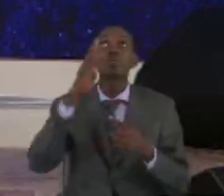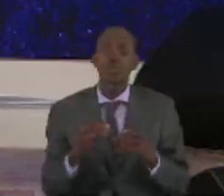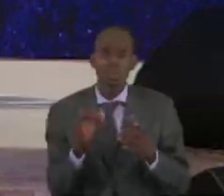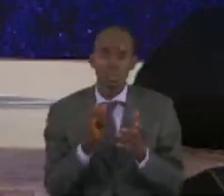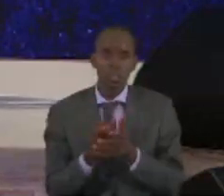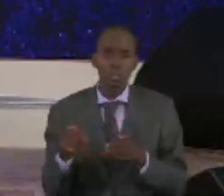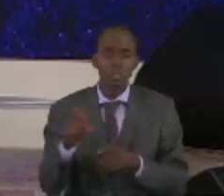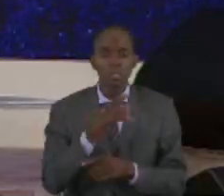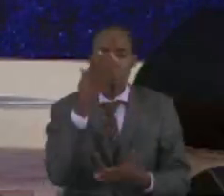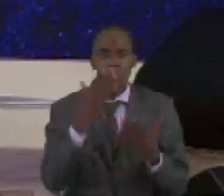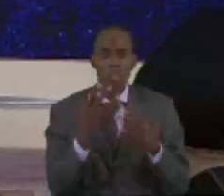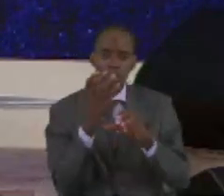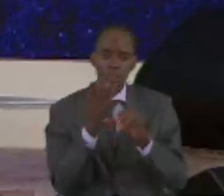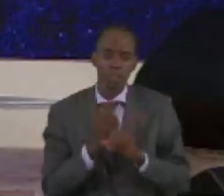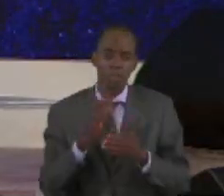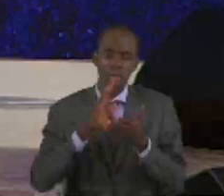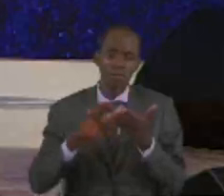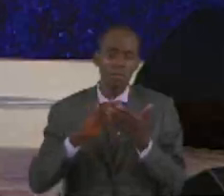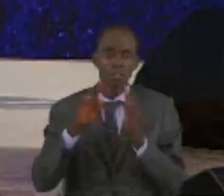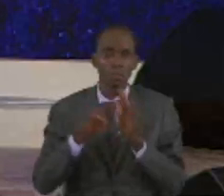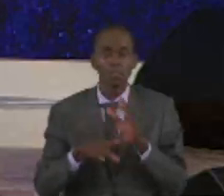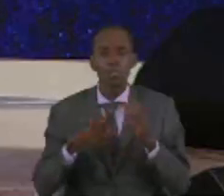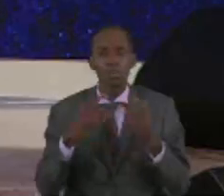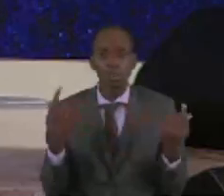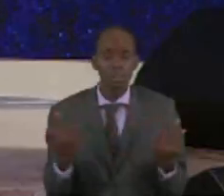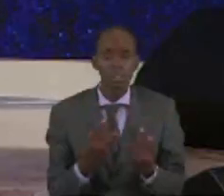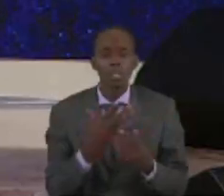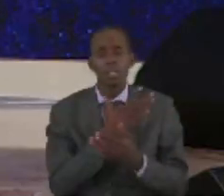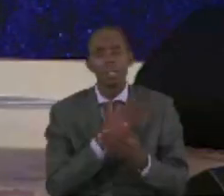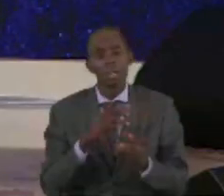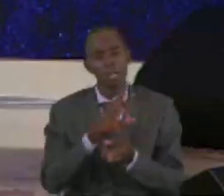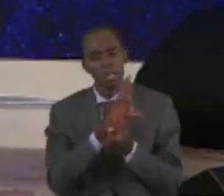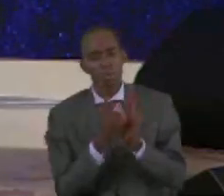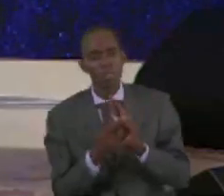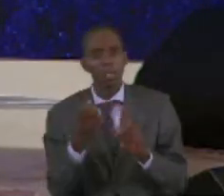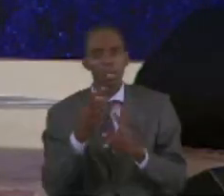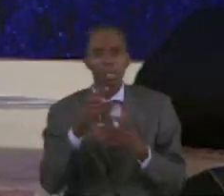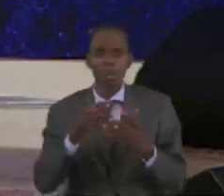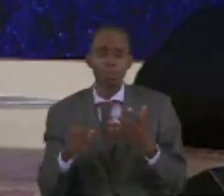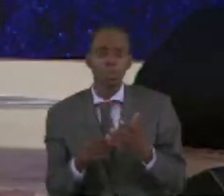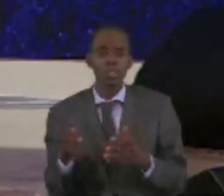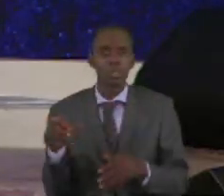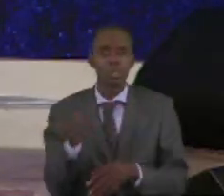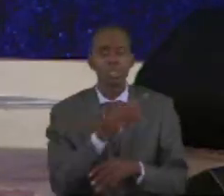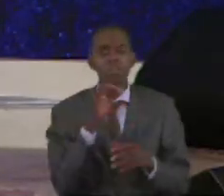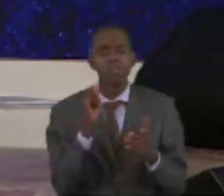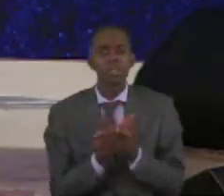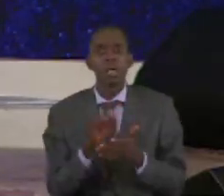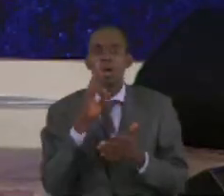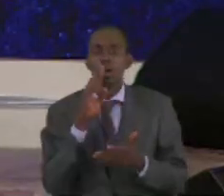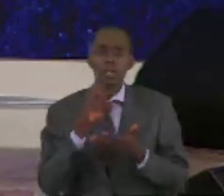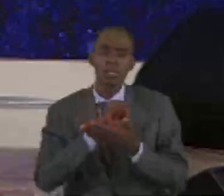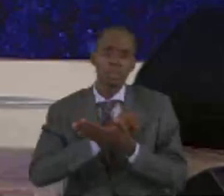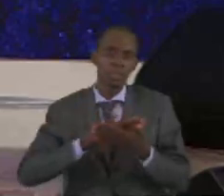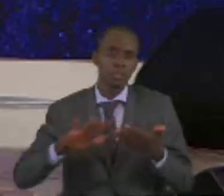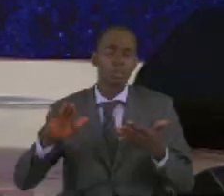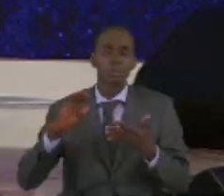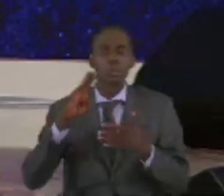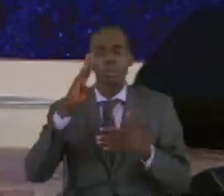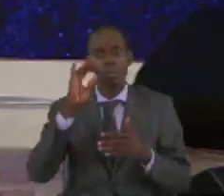Dieu, pour qu'il reçoive par la foi en moi le pardon des péchés et l'héritage